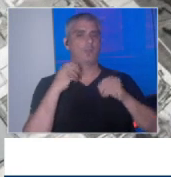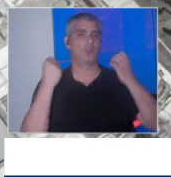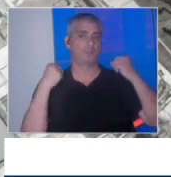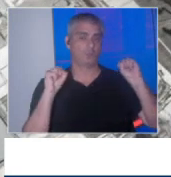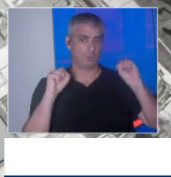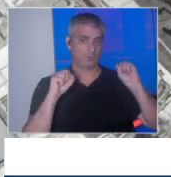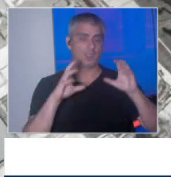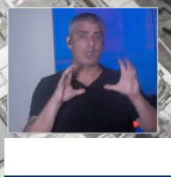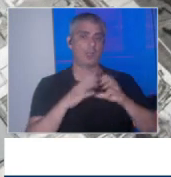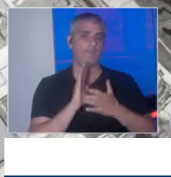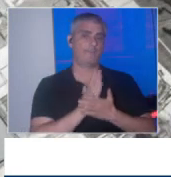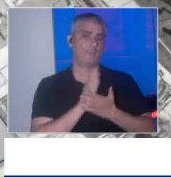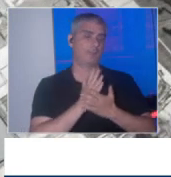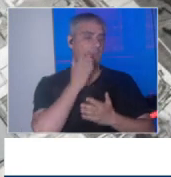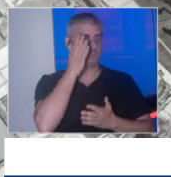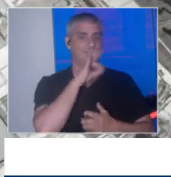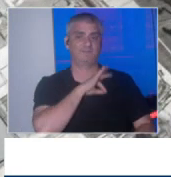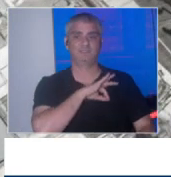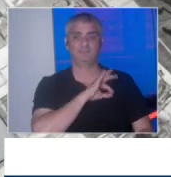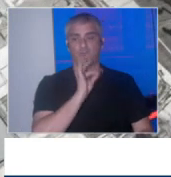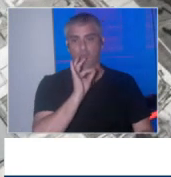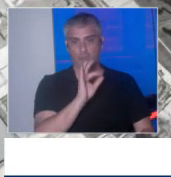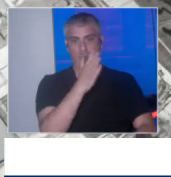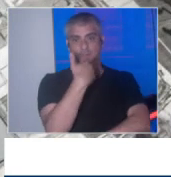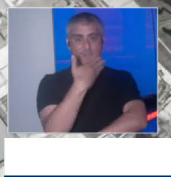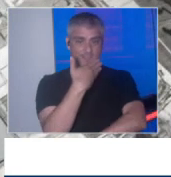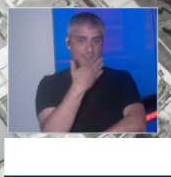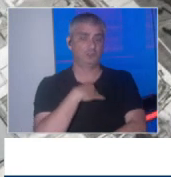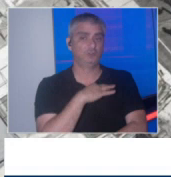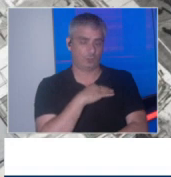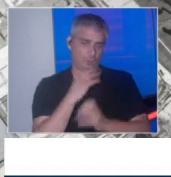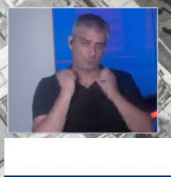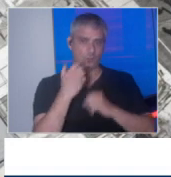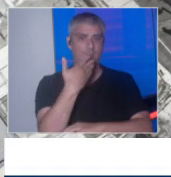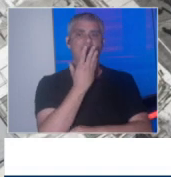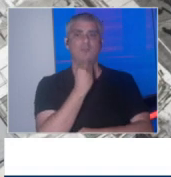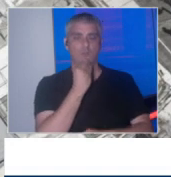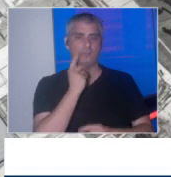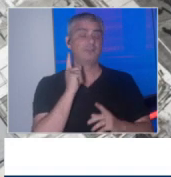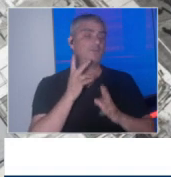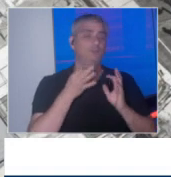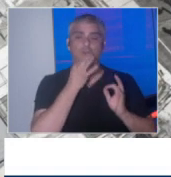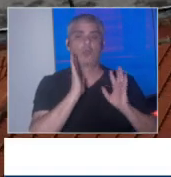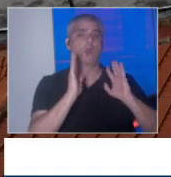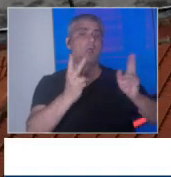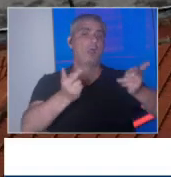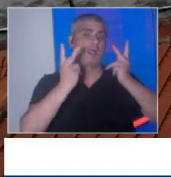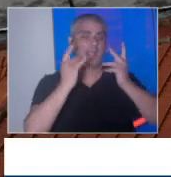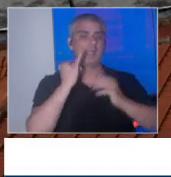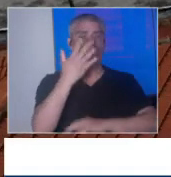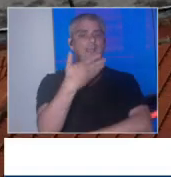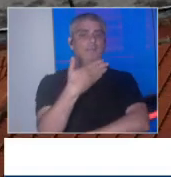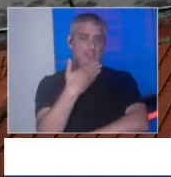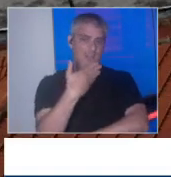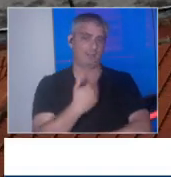שבהם העם מחליט על גורלו ועל צביון המדינה שלנו, בוודאי כמדינה יהודית, ובשאלה כל כך יסודית, איזו